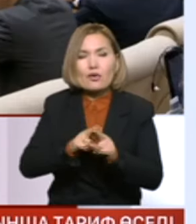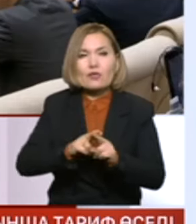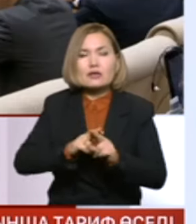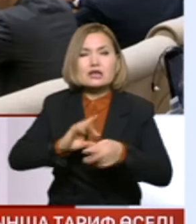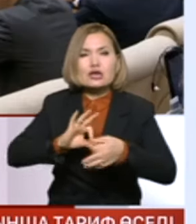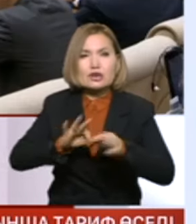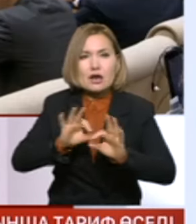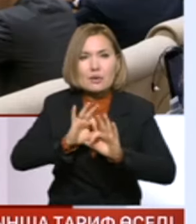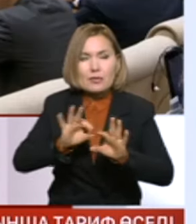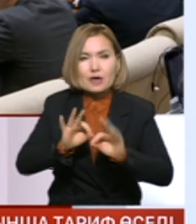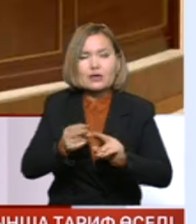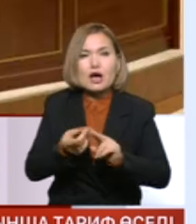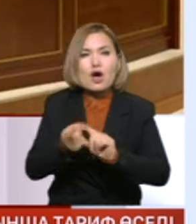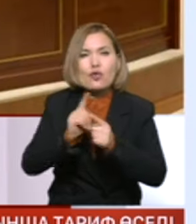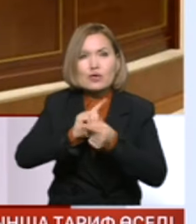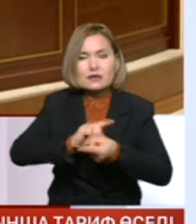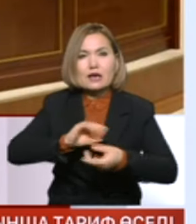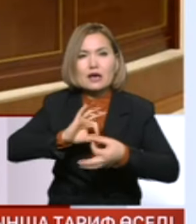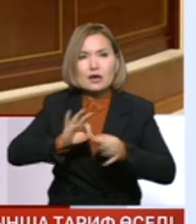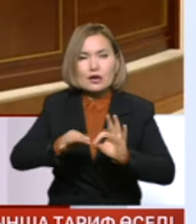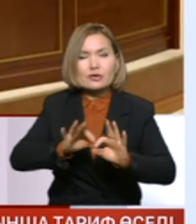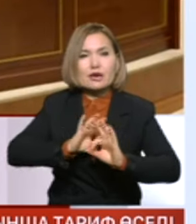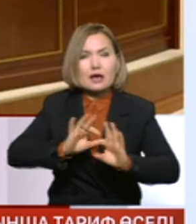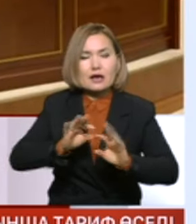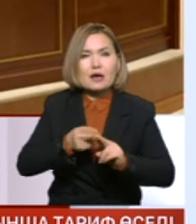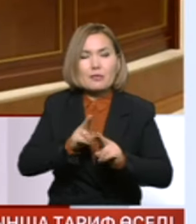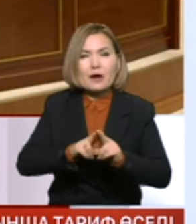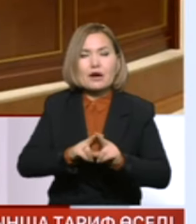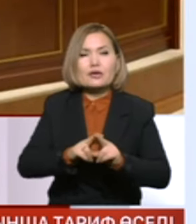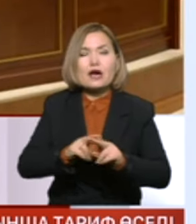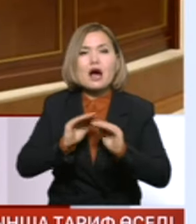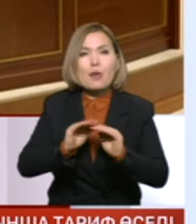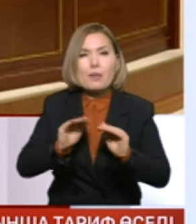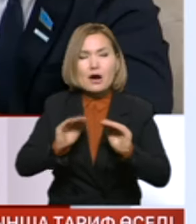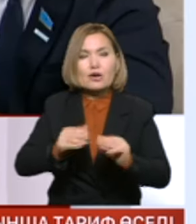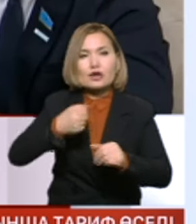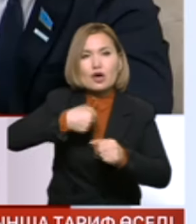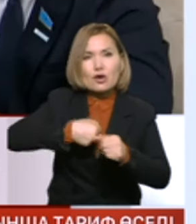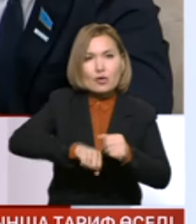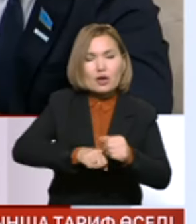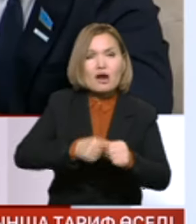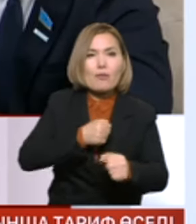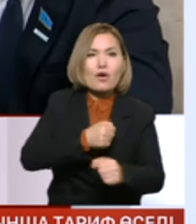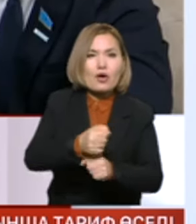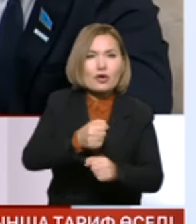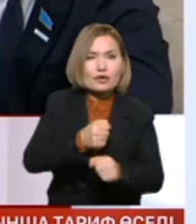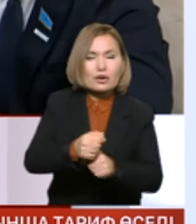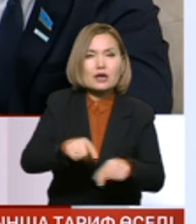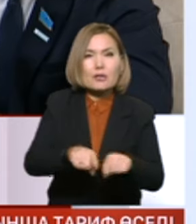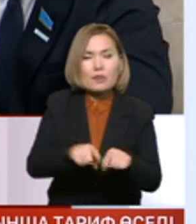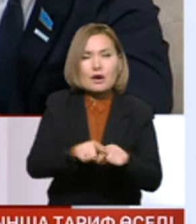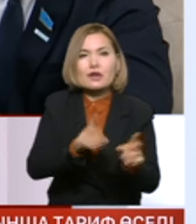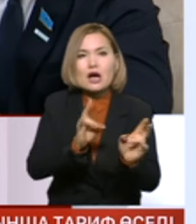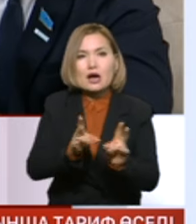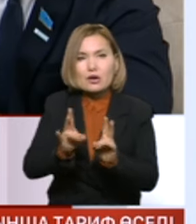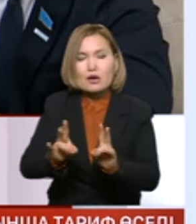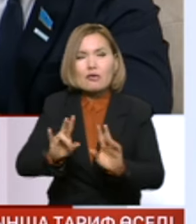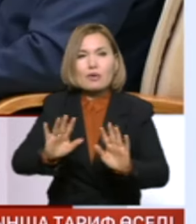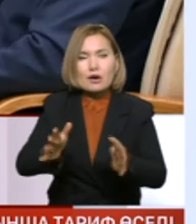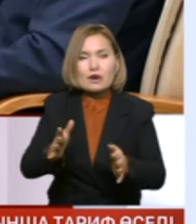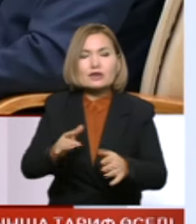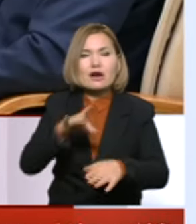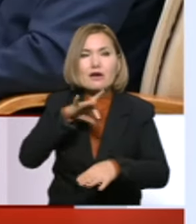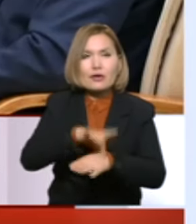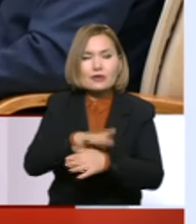ерекшеліктерге және өзгерістерге тоқталып өтейін. Алдымен ұрып-соғу және денсаулыққа аса қатты емес зиян келтіру